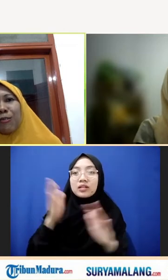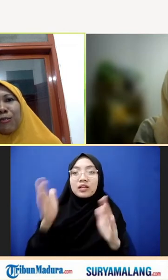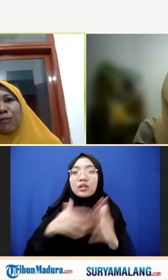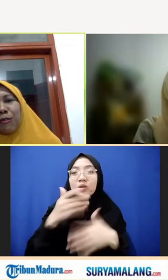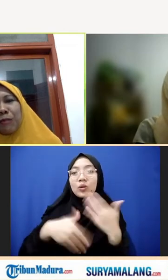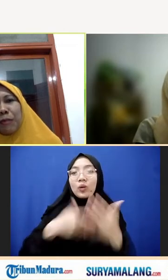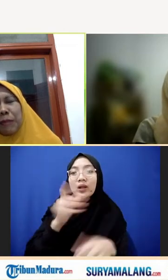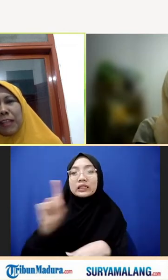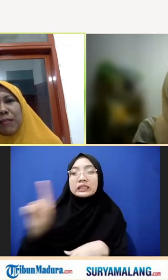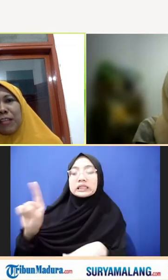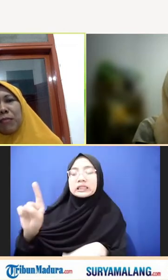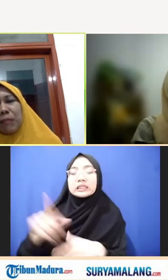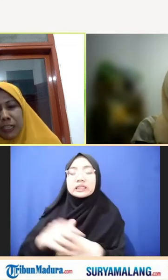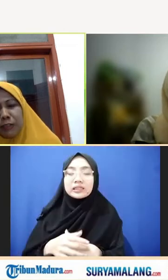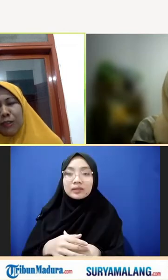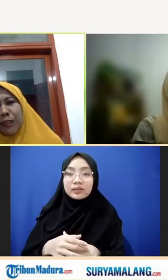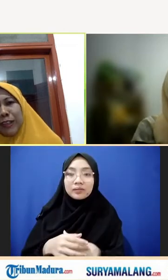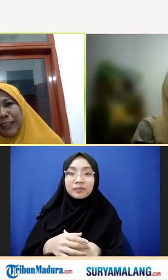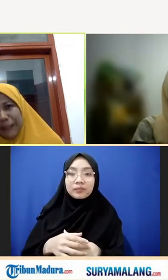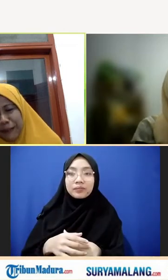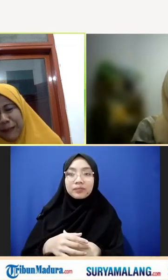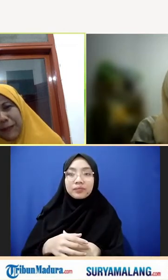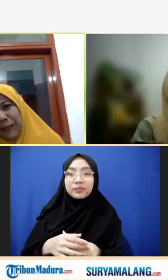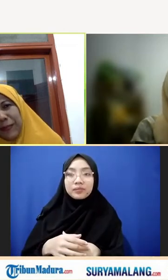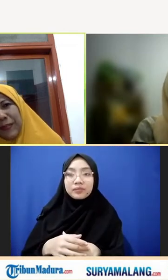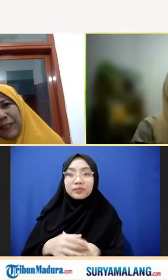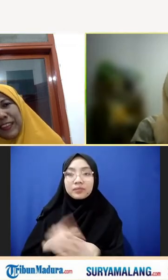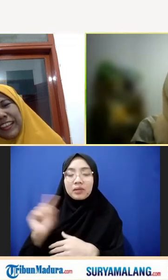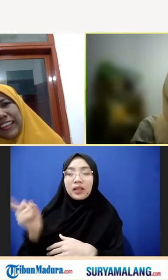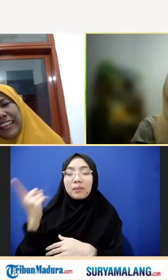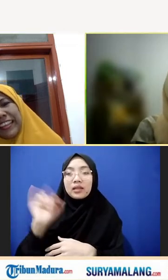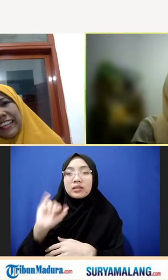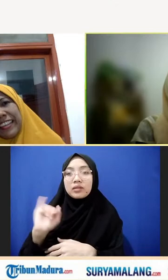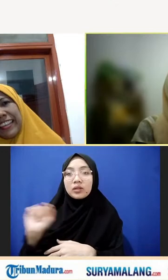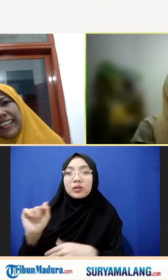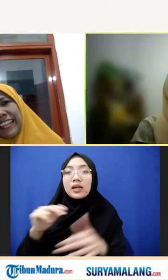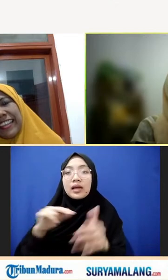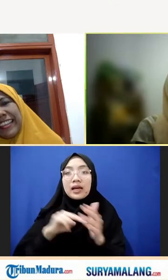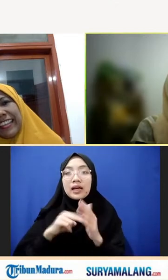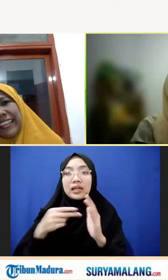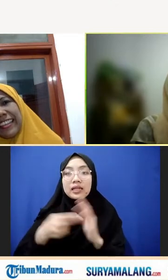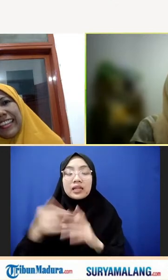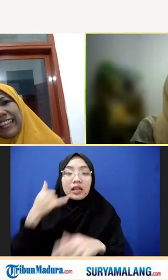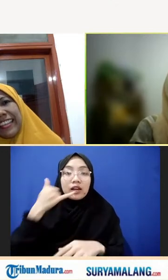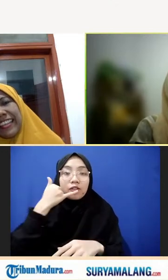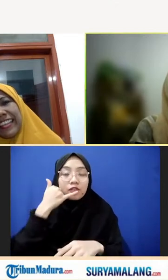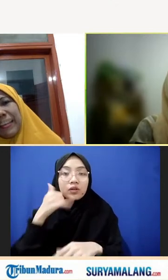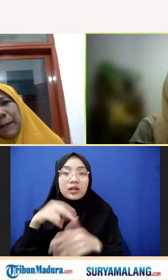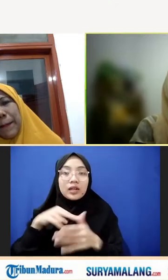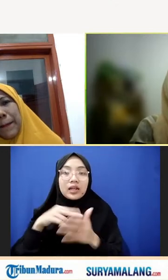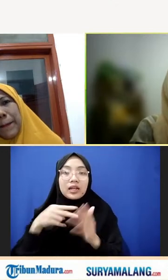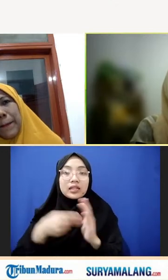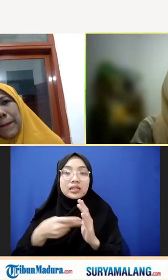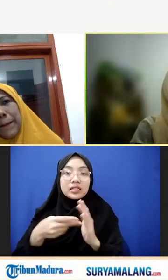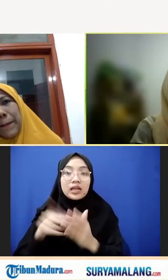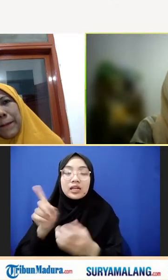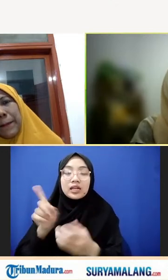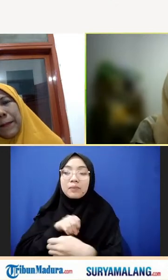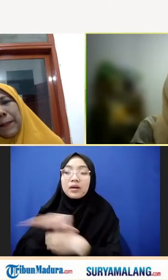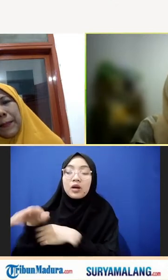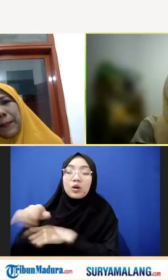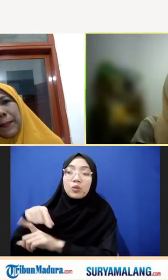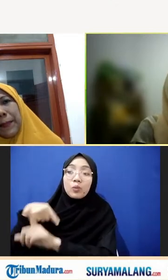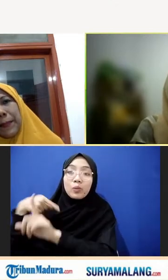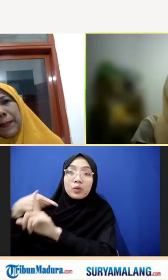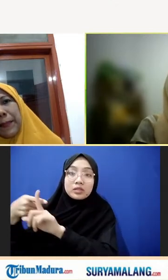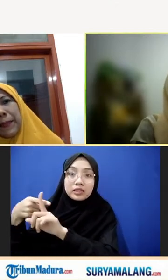gitu. Pertamanya gitu, Sarah. Berarti kan handphonenya sebenarnya masih ngasih efek positif, cuman ibu nggak